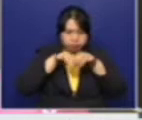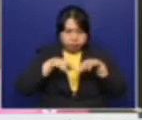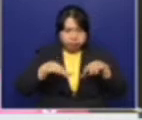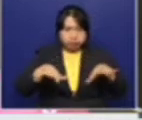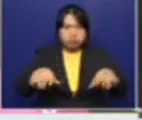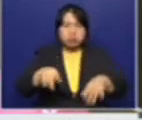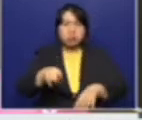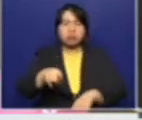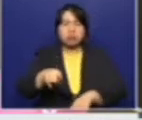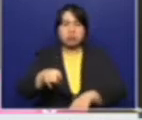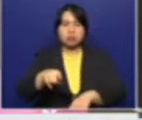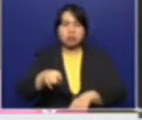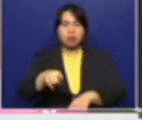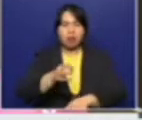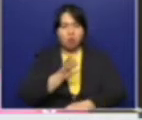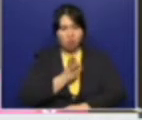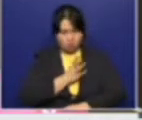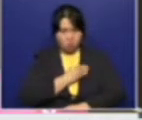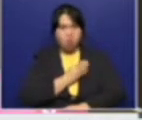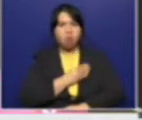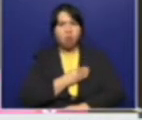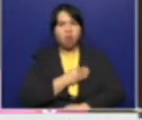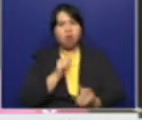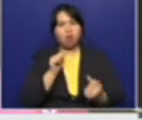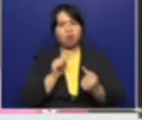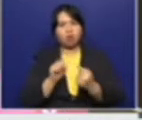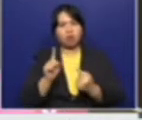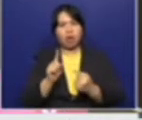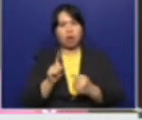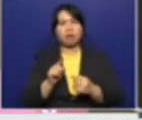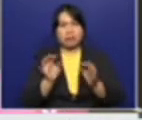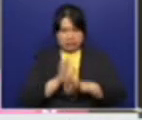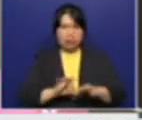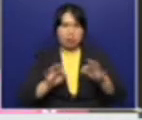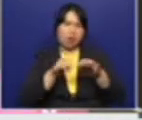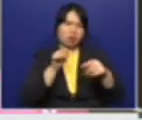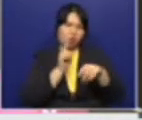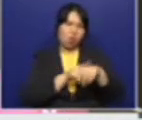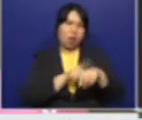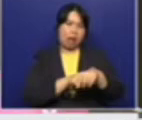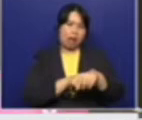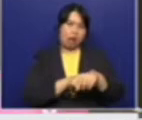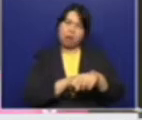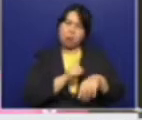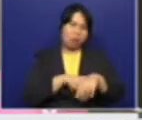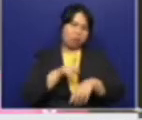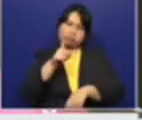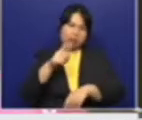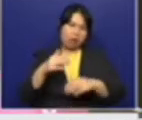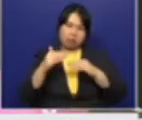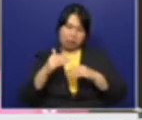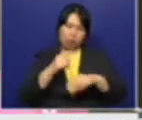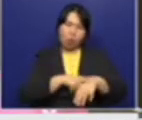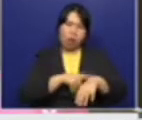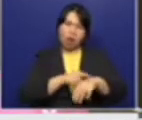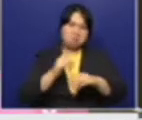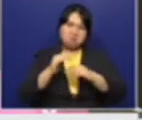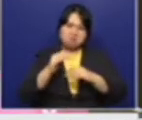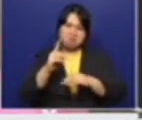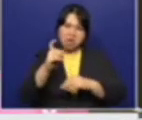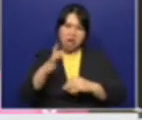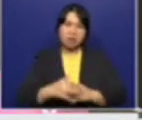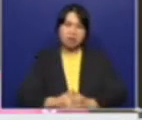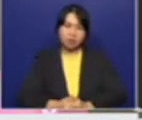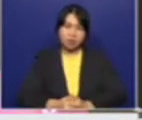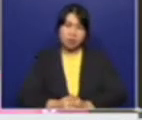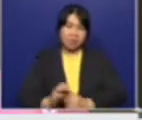ลัวเวลาเป็นเงื่อนกำหนดที่เอาไม่ทันท่านประธานเห็นไหมฮะเ